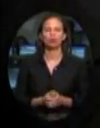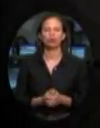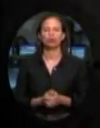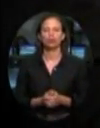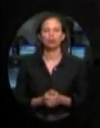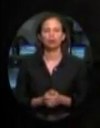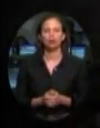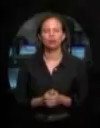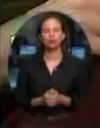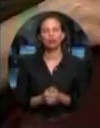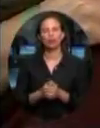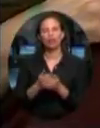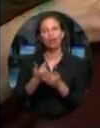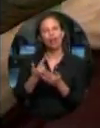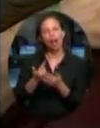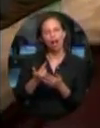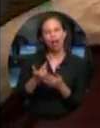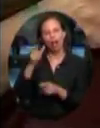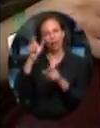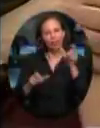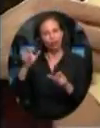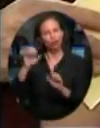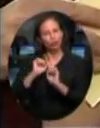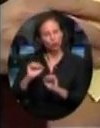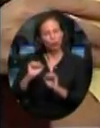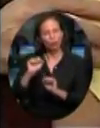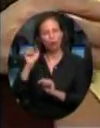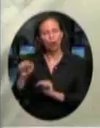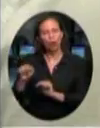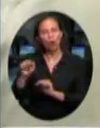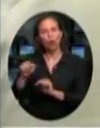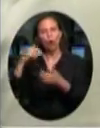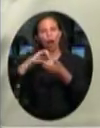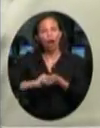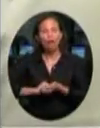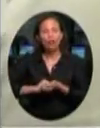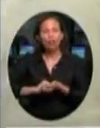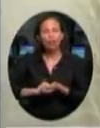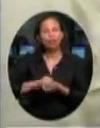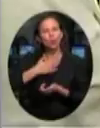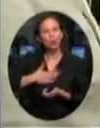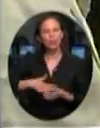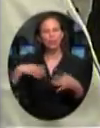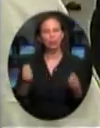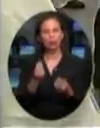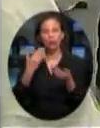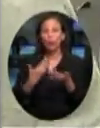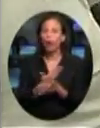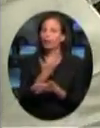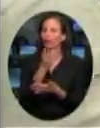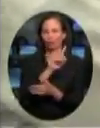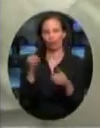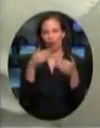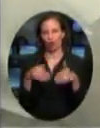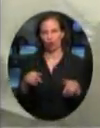של גבאי הוא גדול מצד חברי הוועידה שהגיעו היום, חברים שכמהים למה שהוא חדש ולא יכשילו אותו,